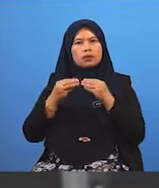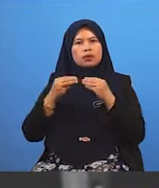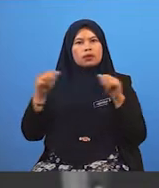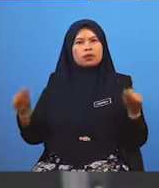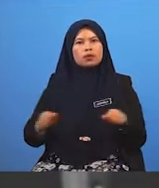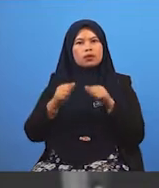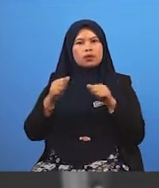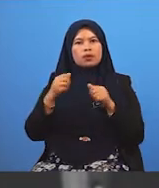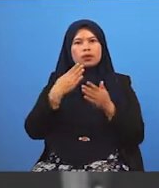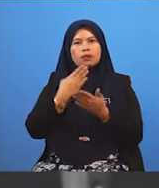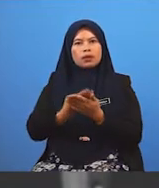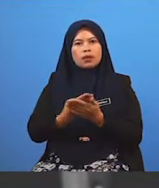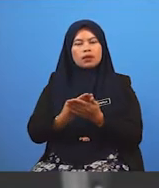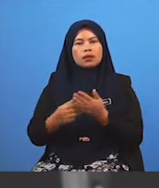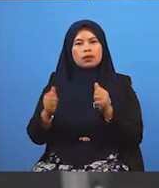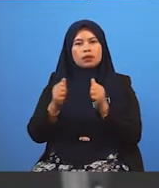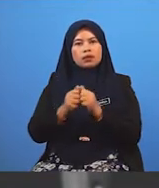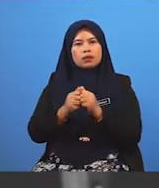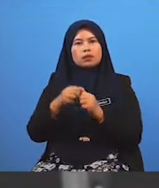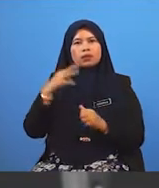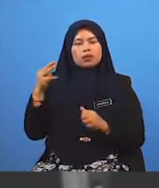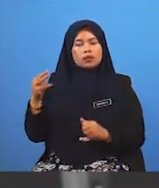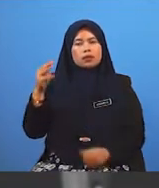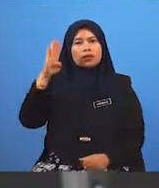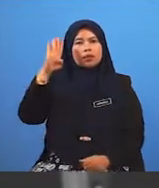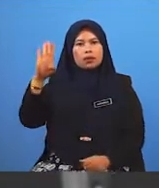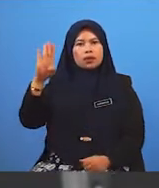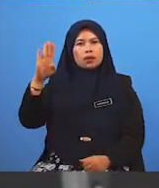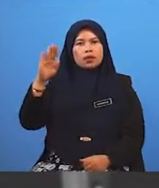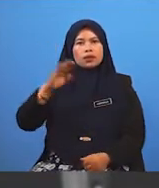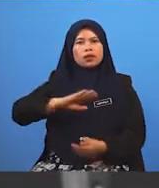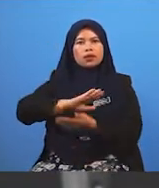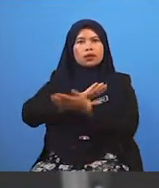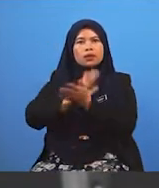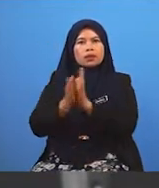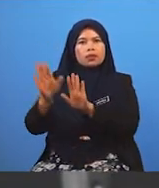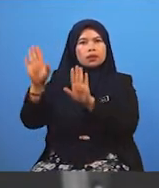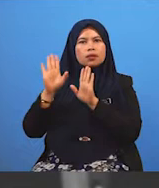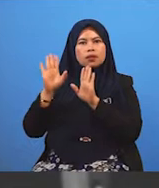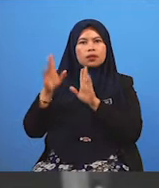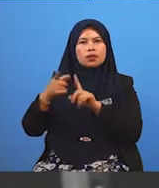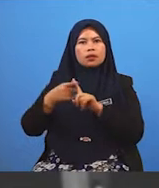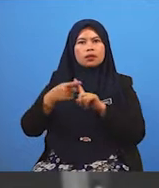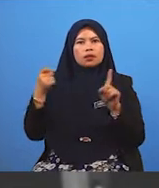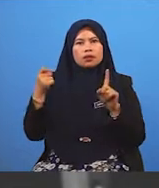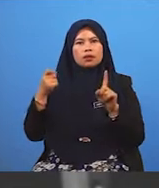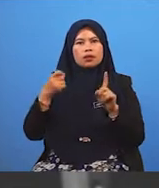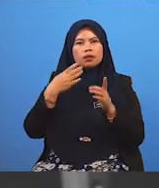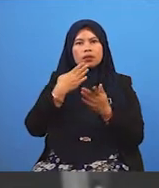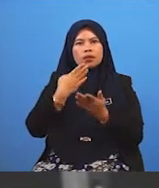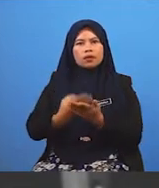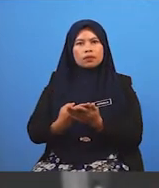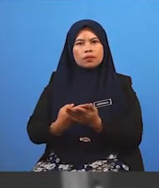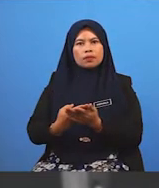sisi manusia, B. Menjadi benteng dan perisai dari kebaikan manusia dan makhluk